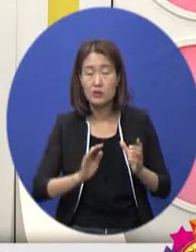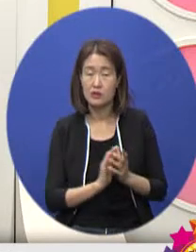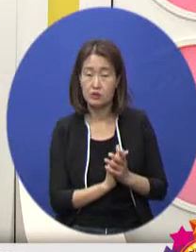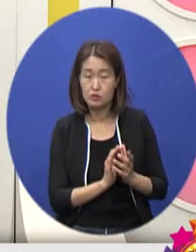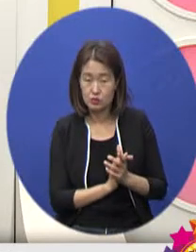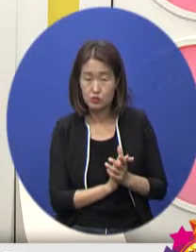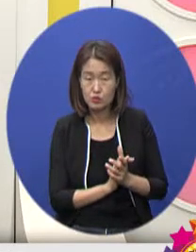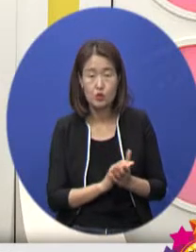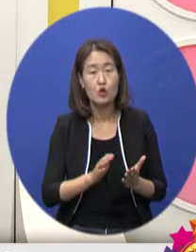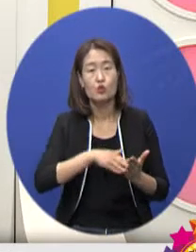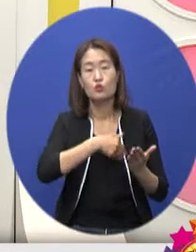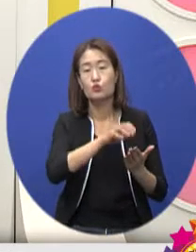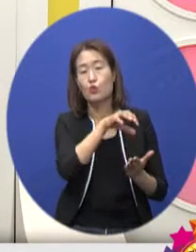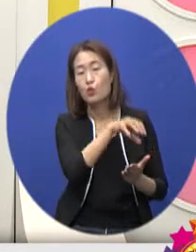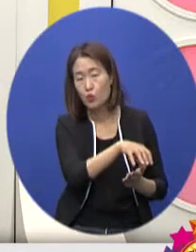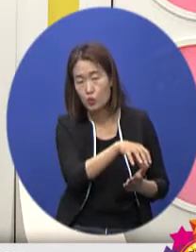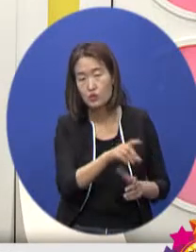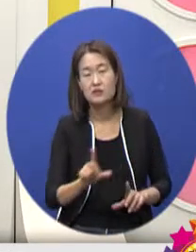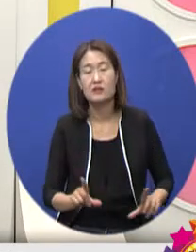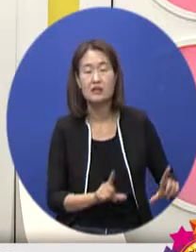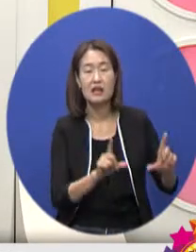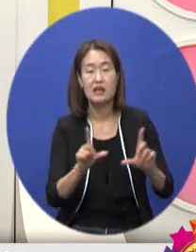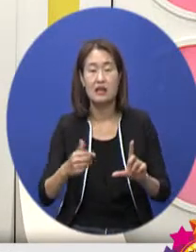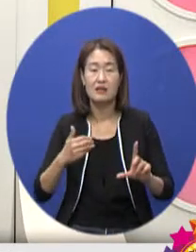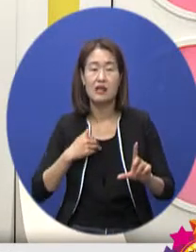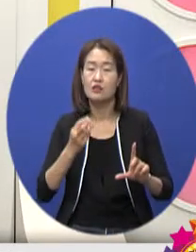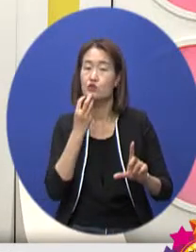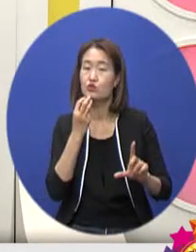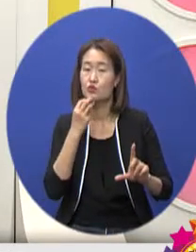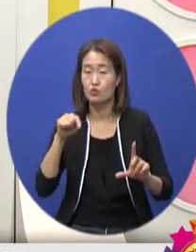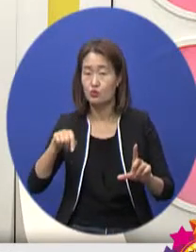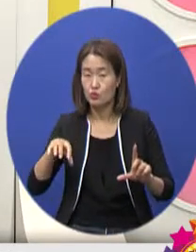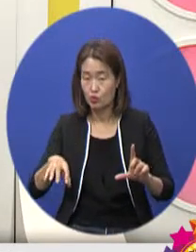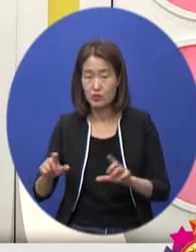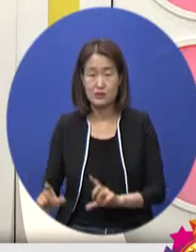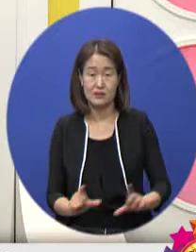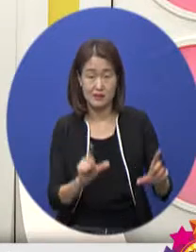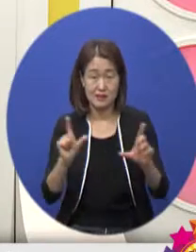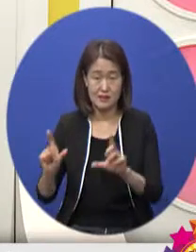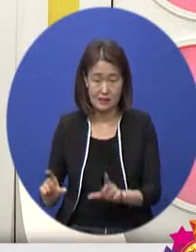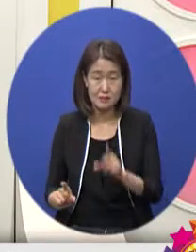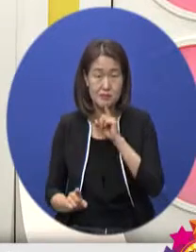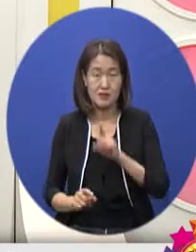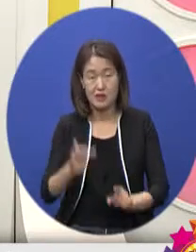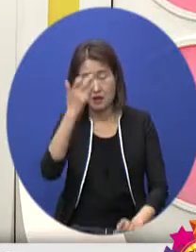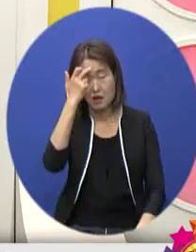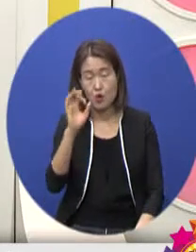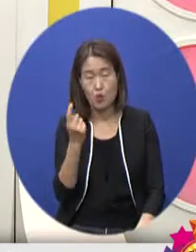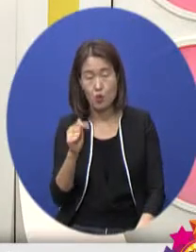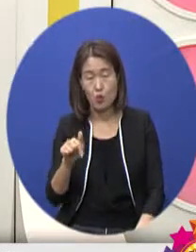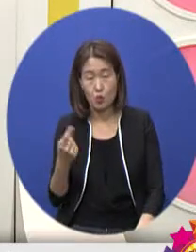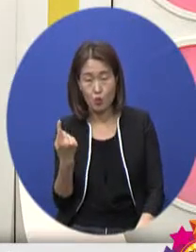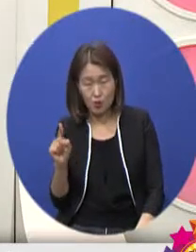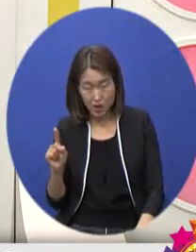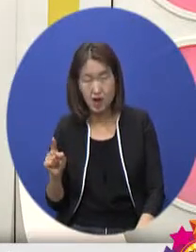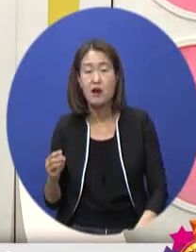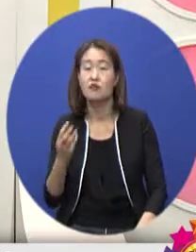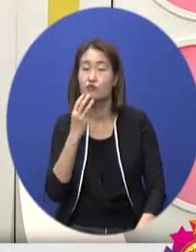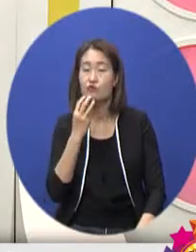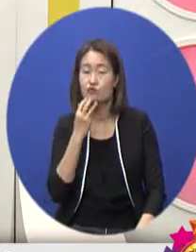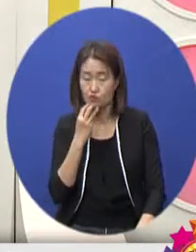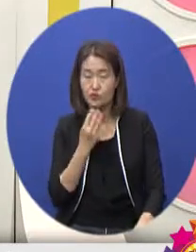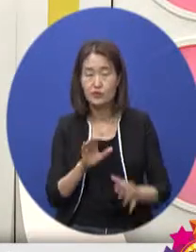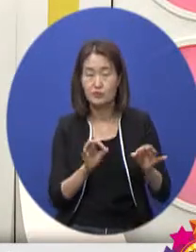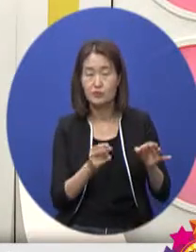친구는 동두천에서 살았고. 네, 동두천. 저는 서울서 살았고. 아, 네. 우리 최옥과 어머니는 서울, 김영란 네.